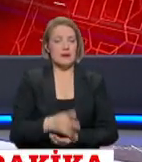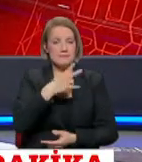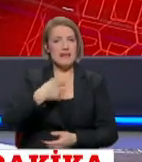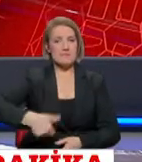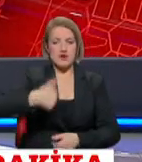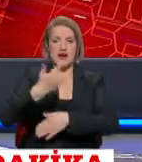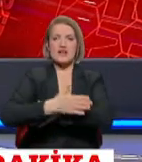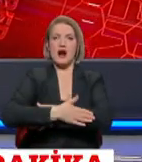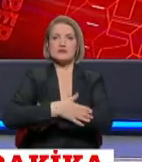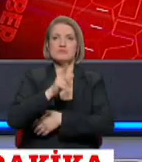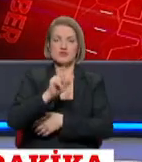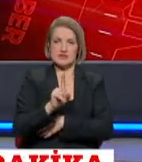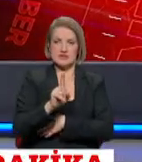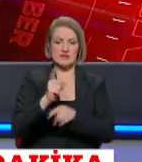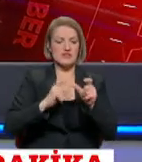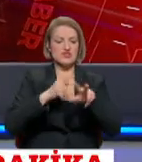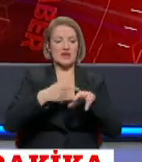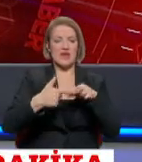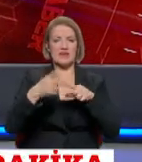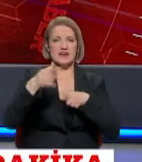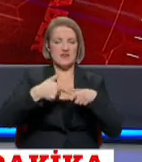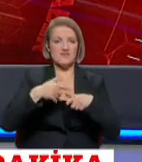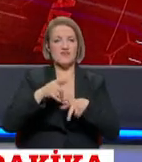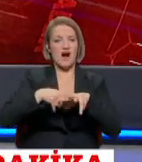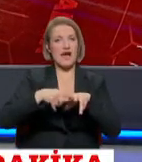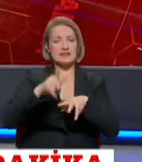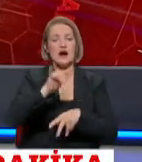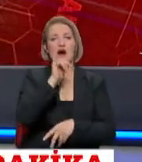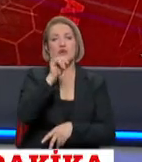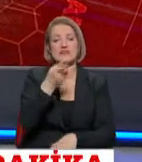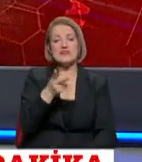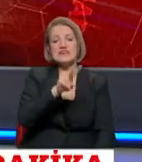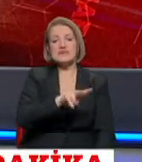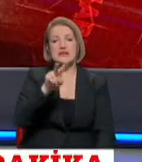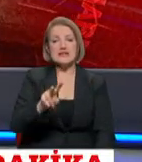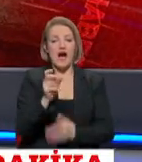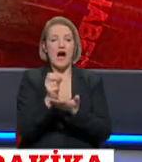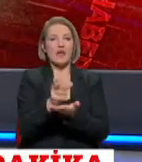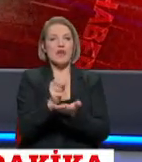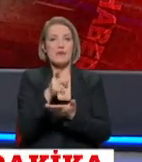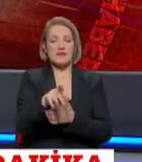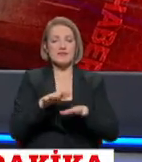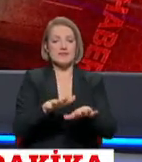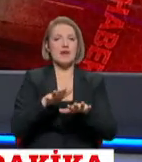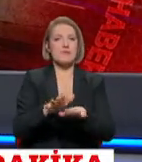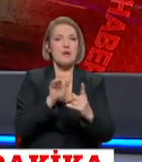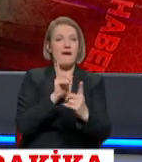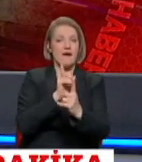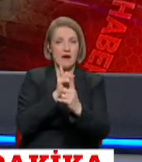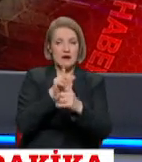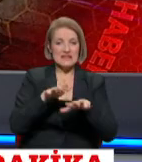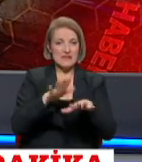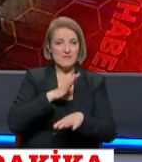Belediye Başkan Yardımcısı Şerif Ayaz'ın Ağustos 2022'de Adıyamanlıları depreme karşı uyardığı ortaya